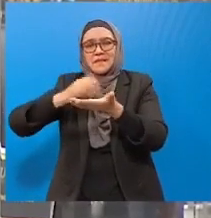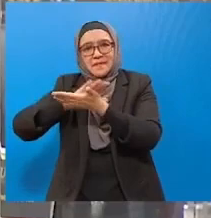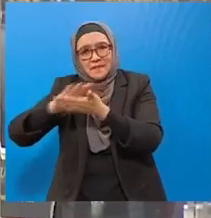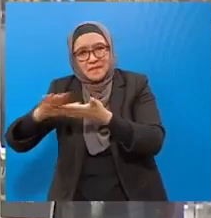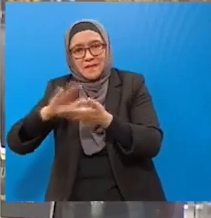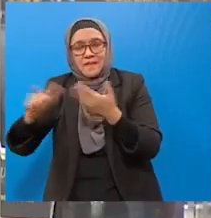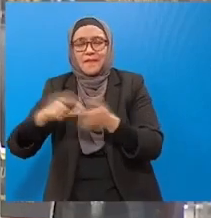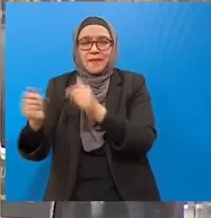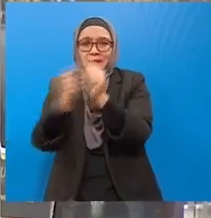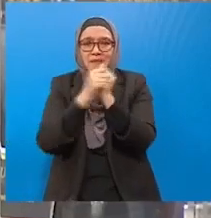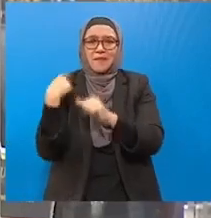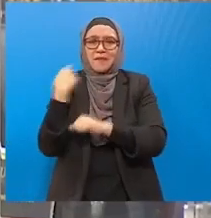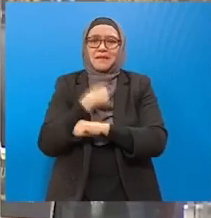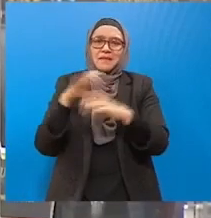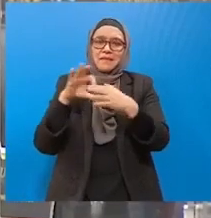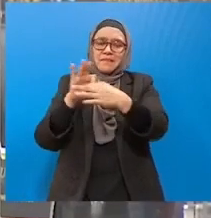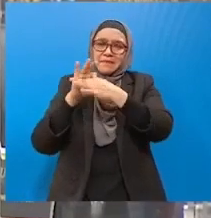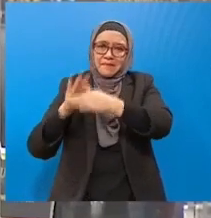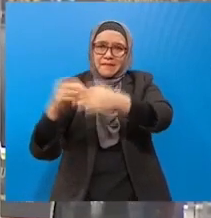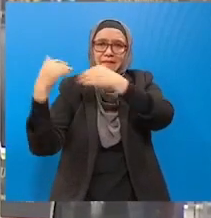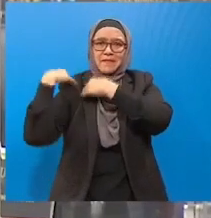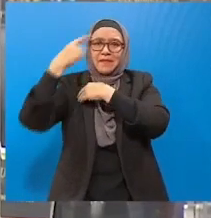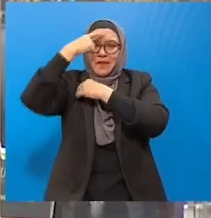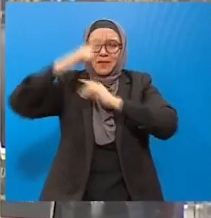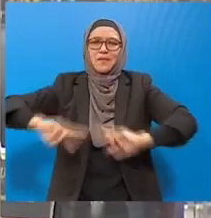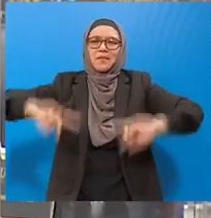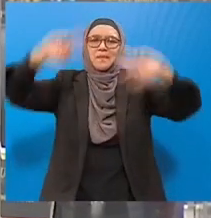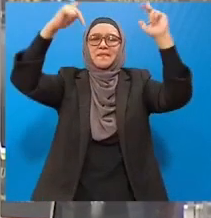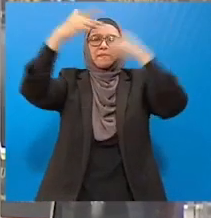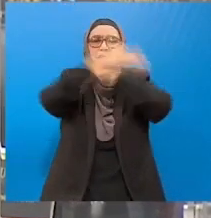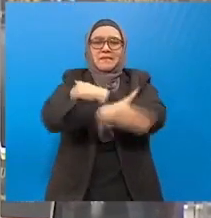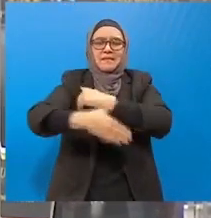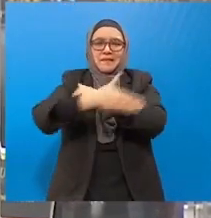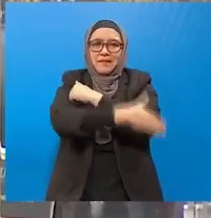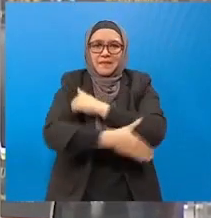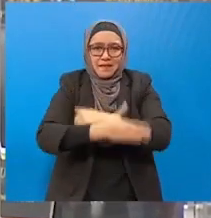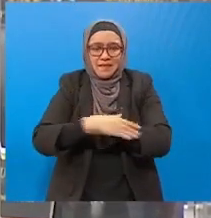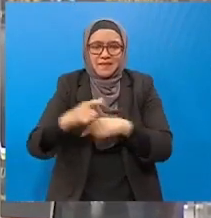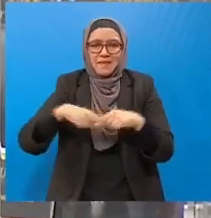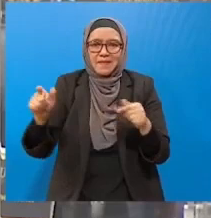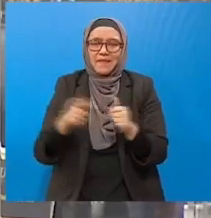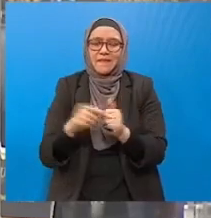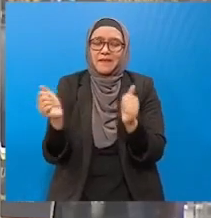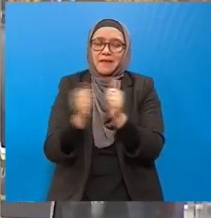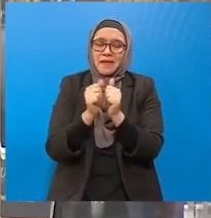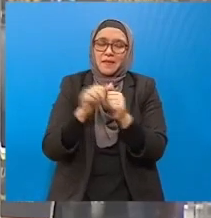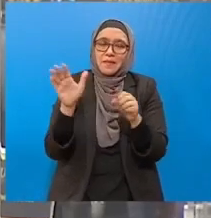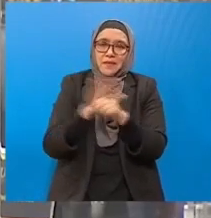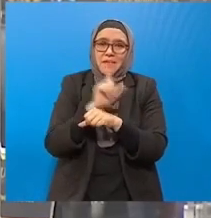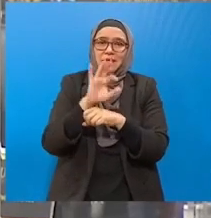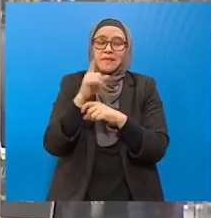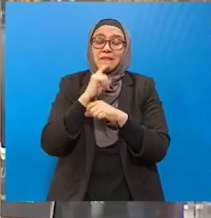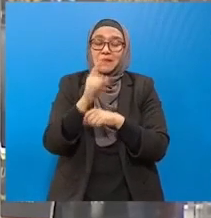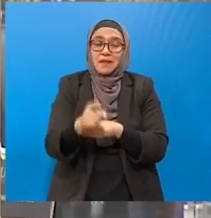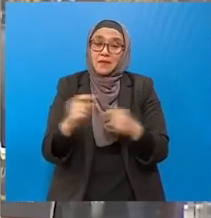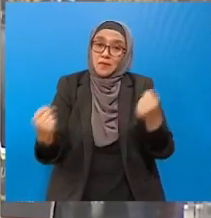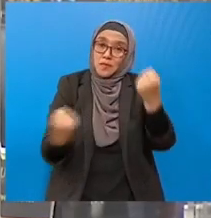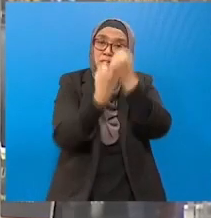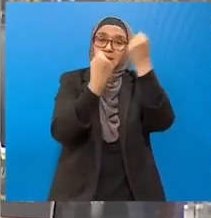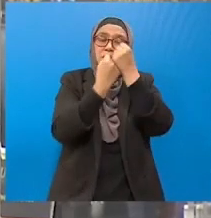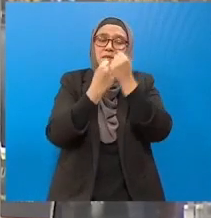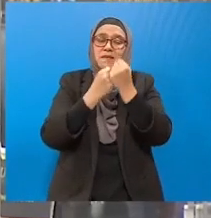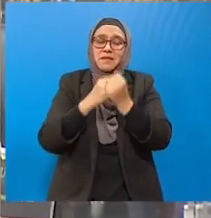bergandengan memacu usaha memulihkan negara akhirnya inikol acre dengan penuh takzim menyokong dan menjunjung kasih